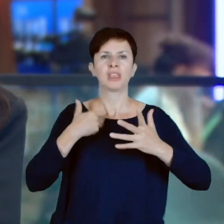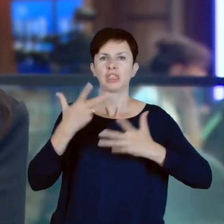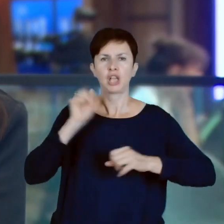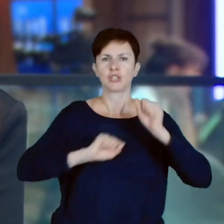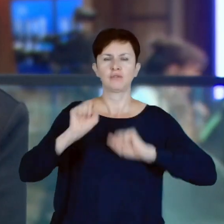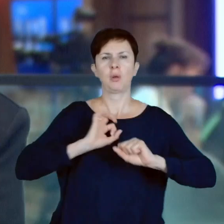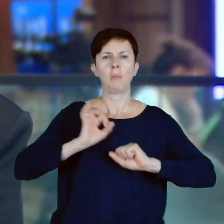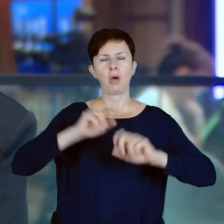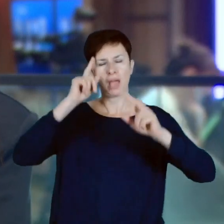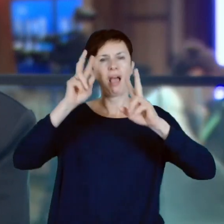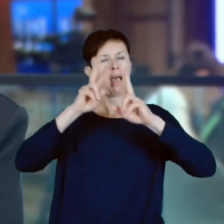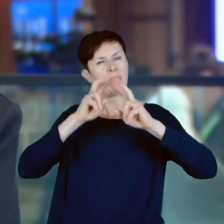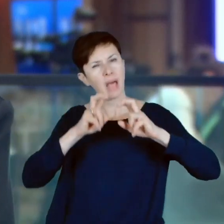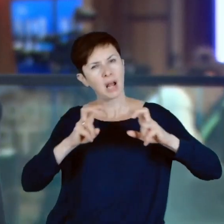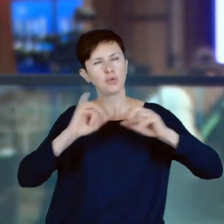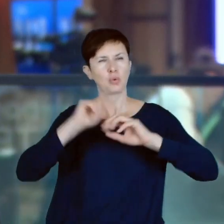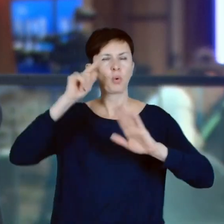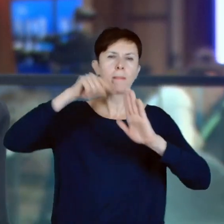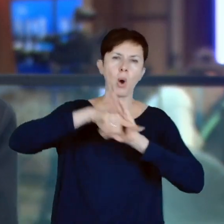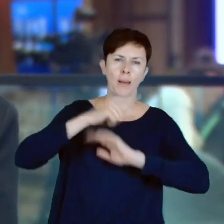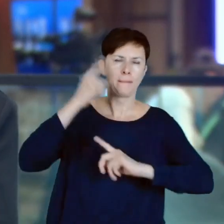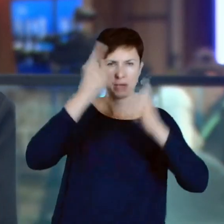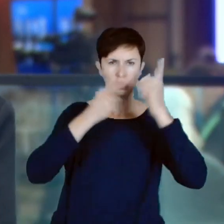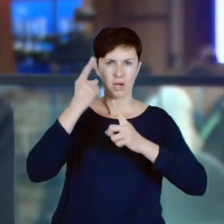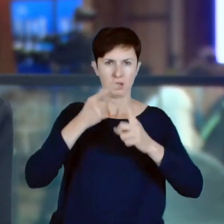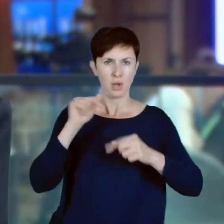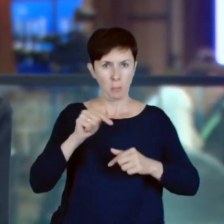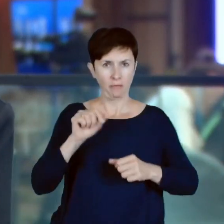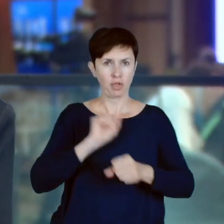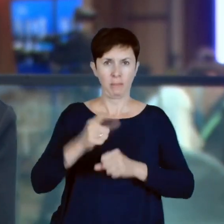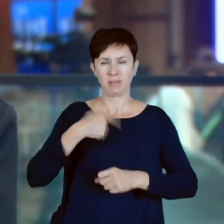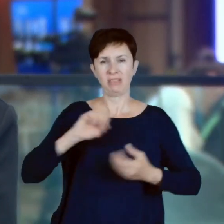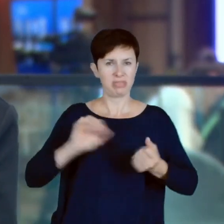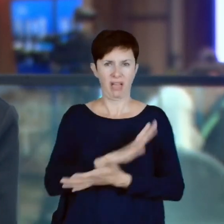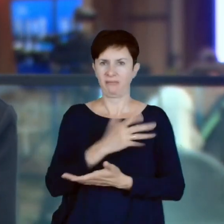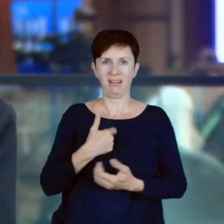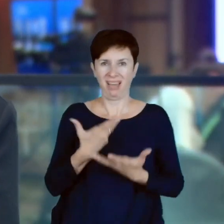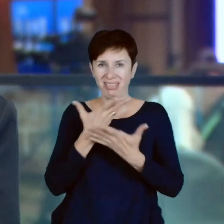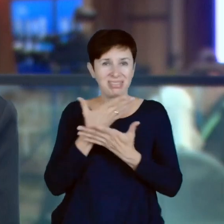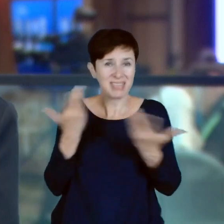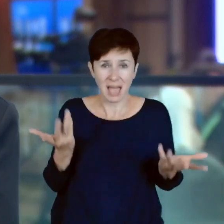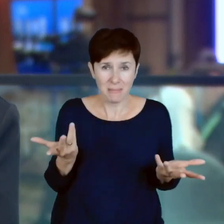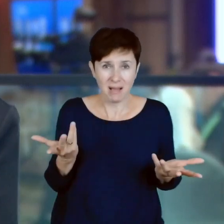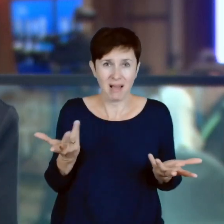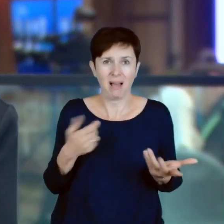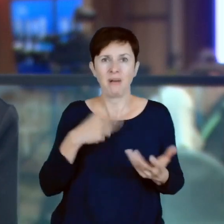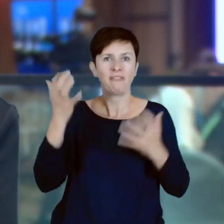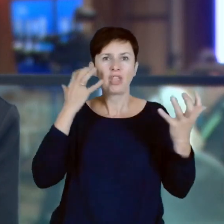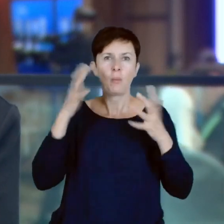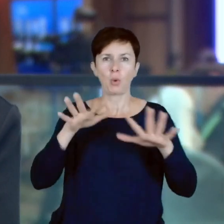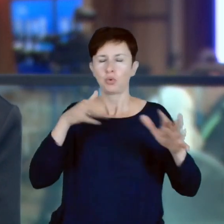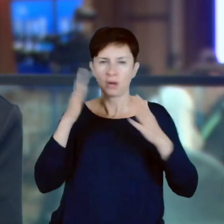analityczne i głębokie myślenie to też jest nawyk, a w tym momencie to, co znowu jest podawane jako taki kolejny